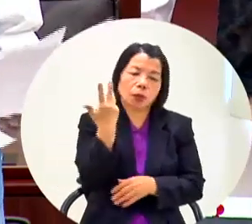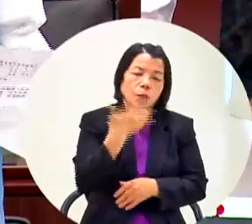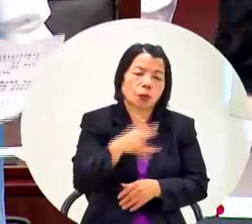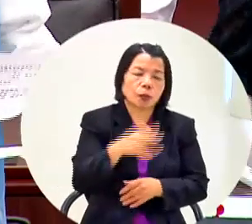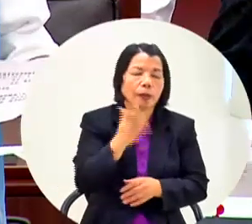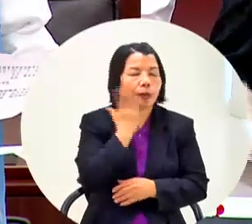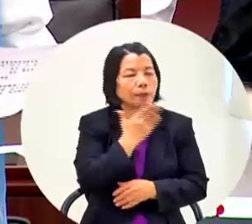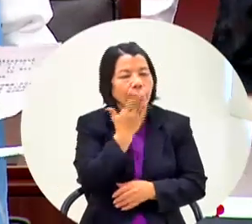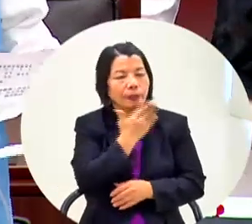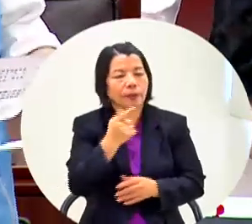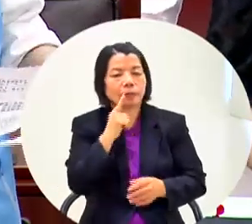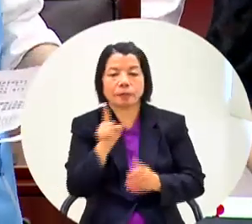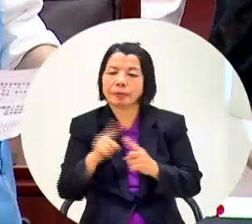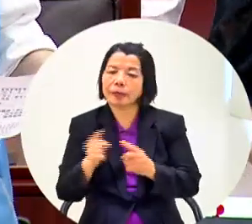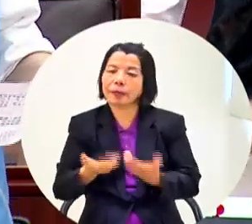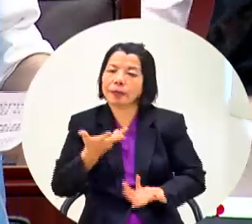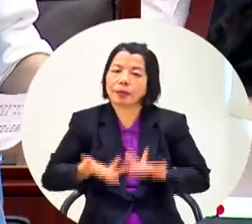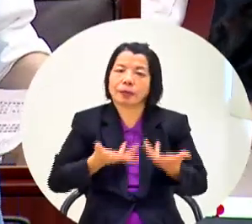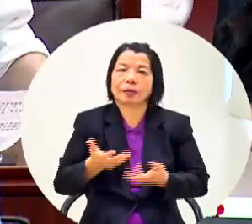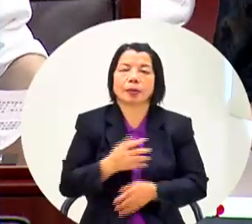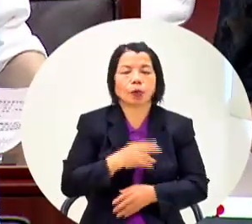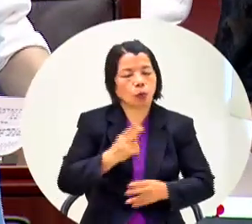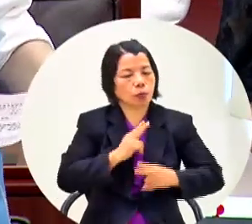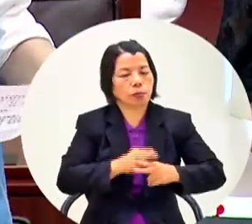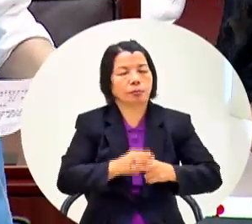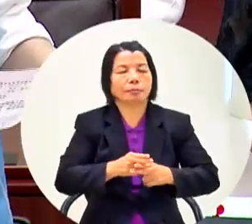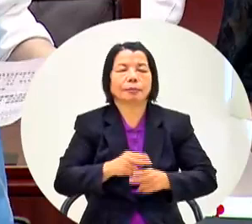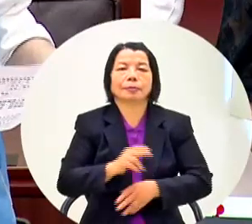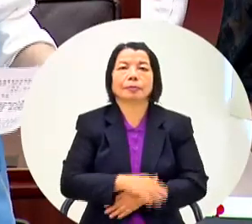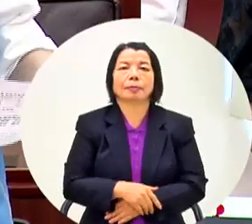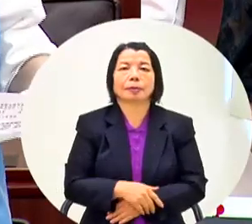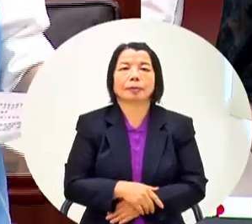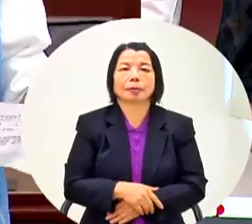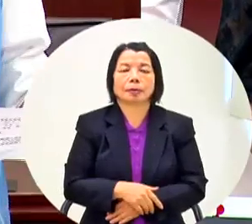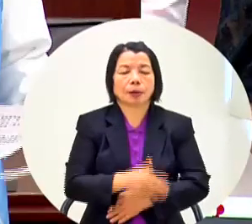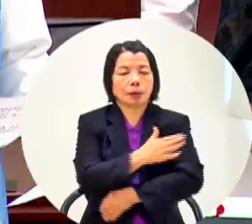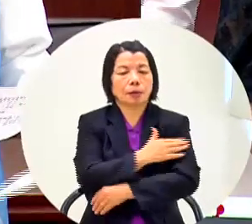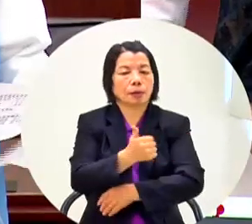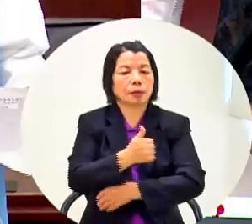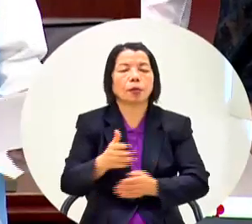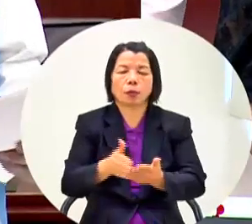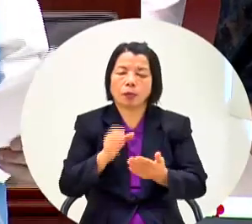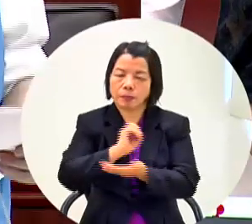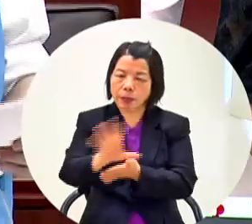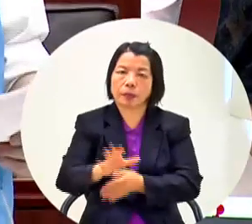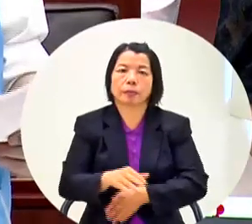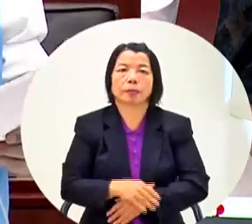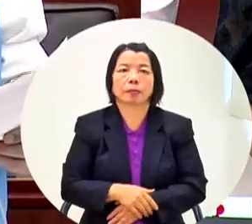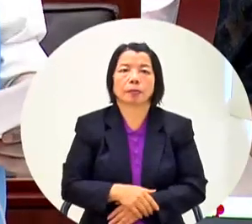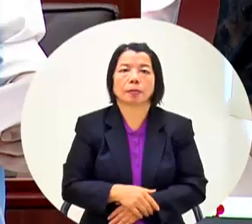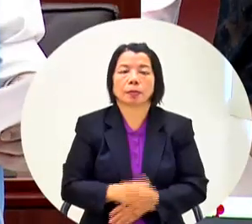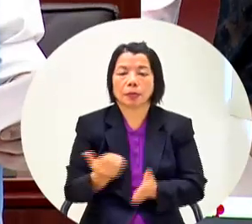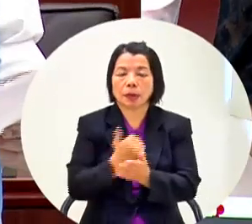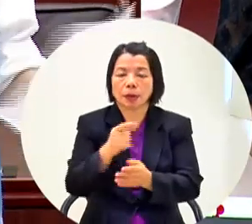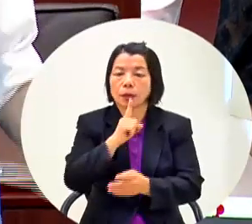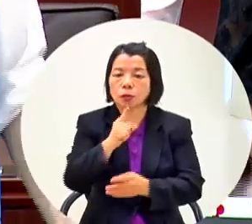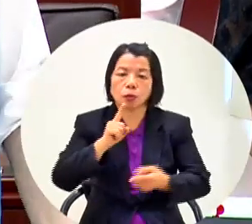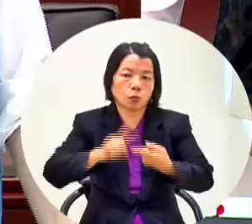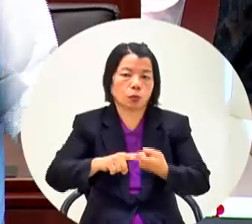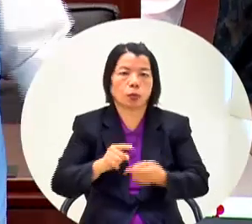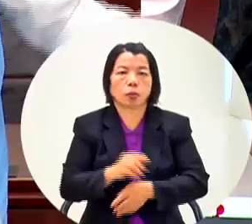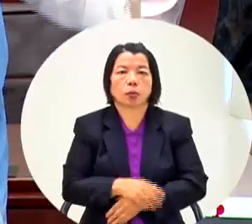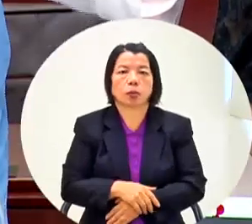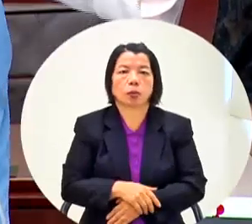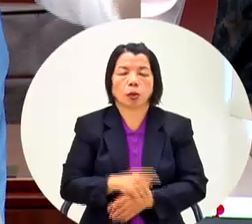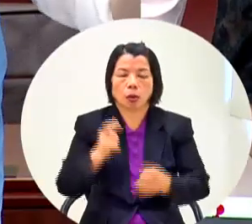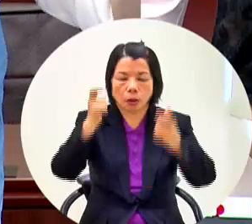是非常值得观光的。我们深具信心，跟陈议员呢、特别来报告。童彦真议员讲的太有道理了，我觉得高雄市